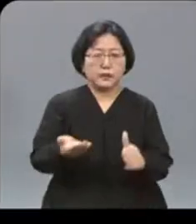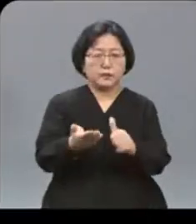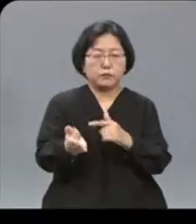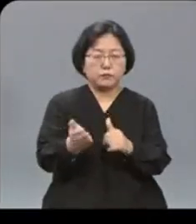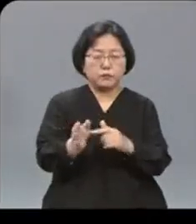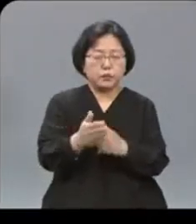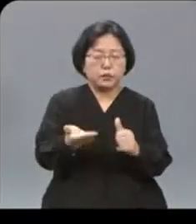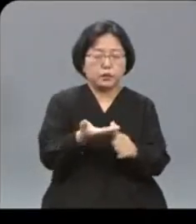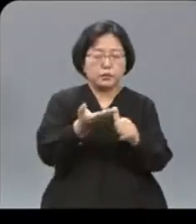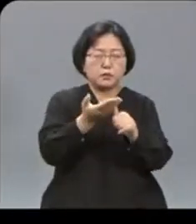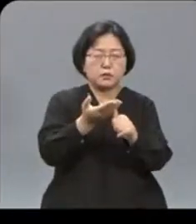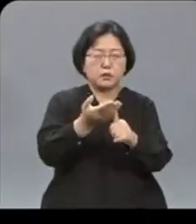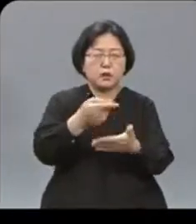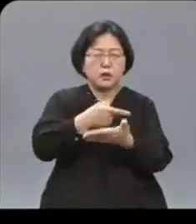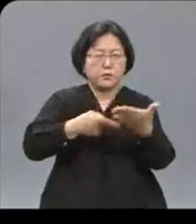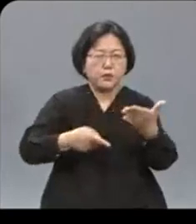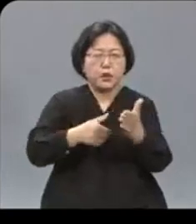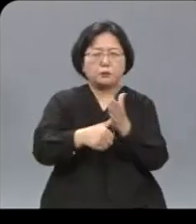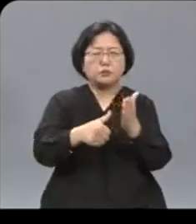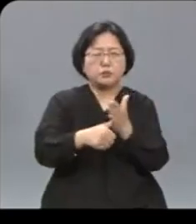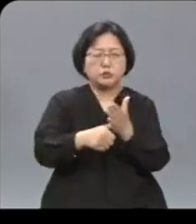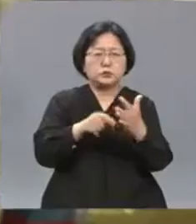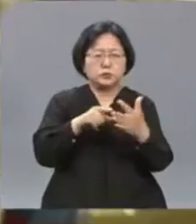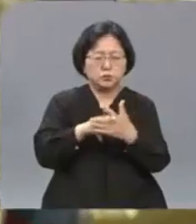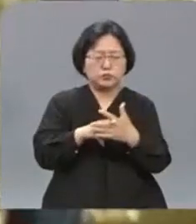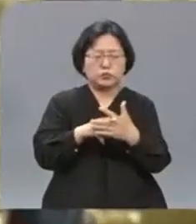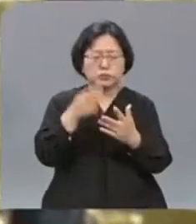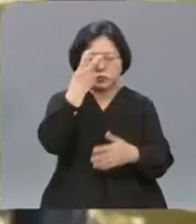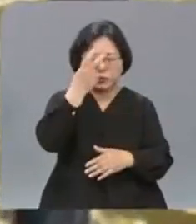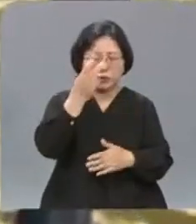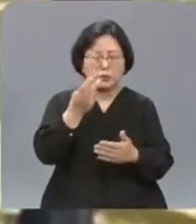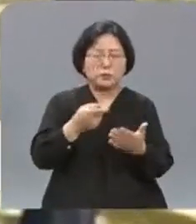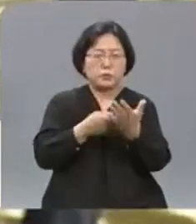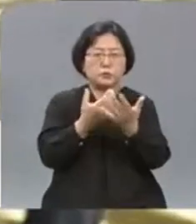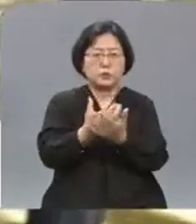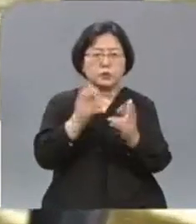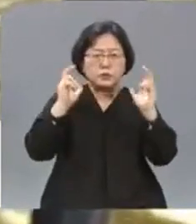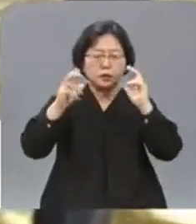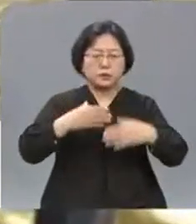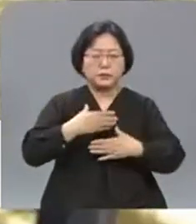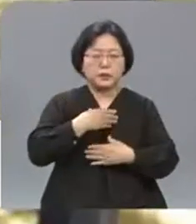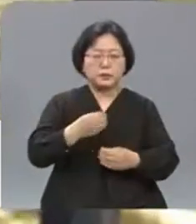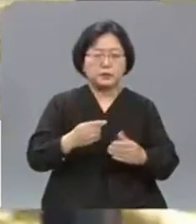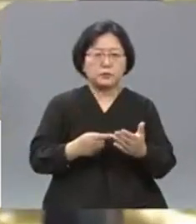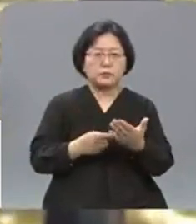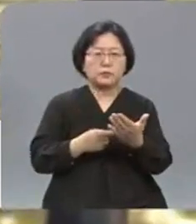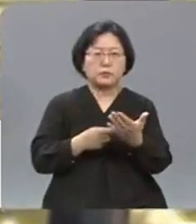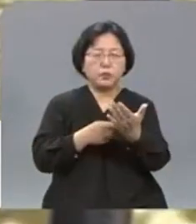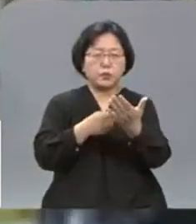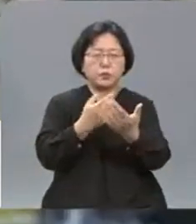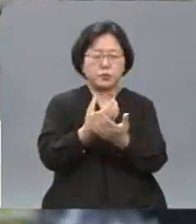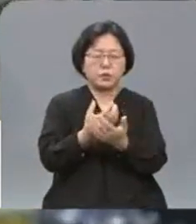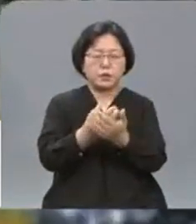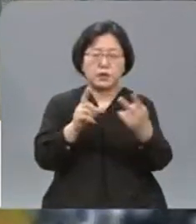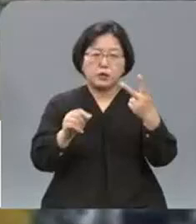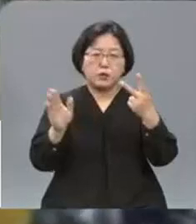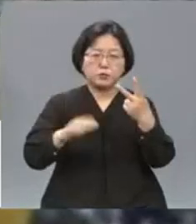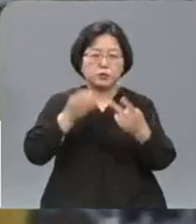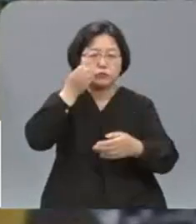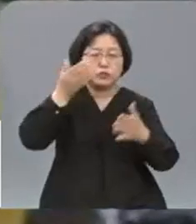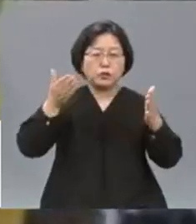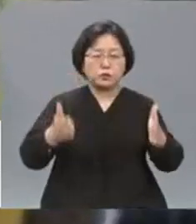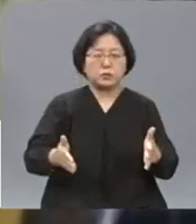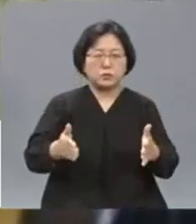양식장 종사자의 유해물질 노출 실태조사 보고서입니다 산업안전보건공단 공모 과제로 지난해 2월부터